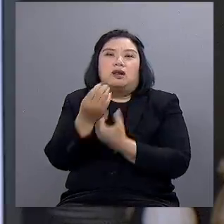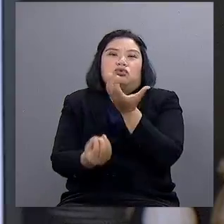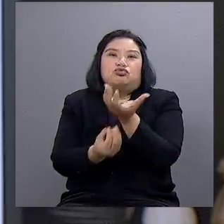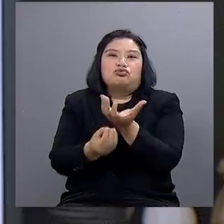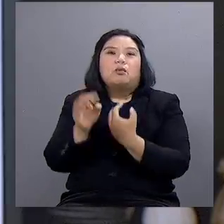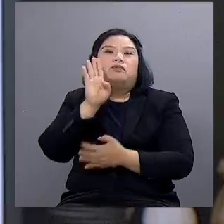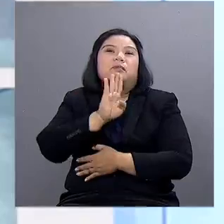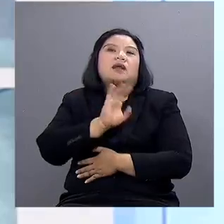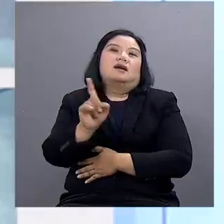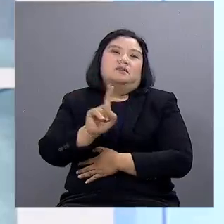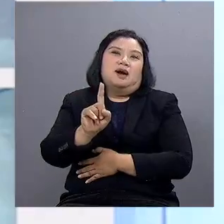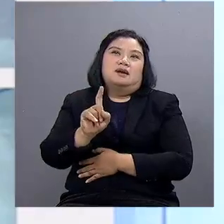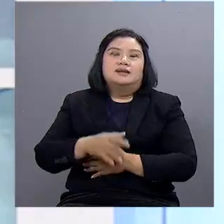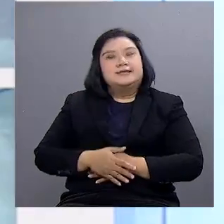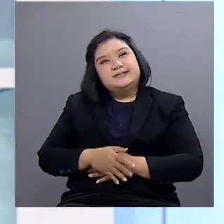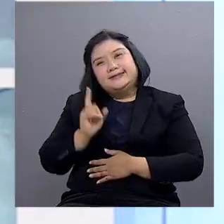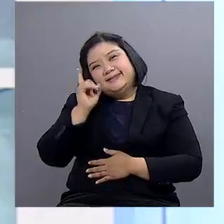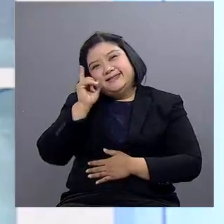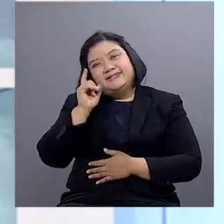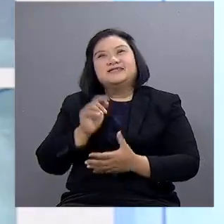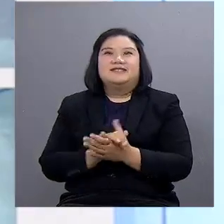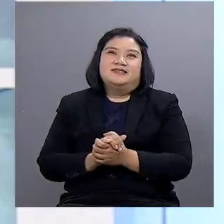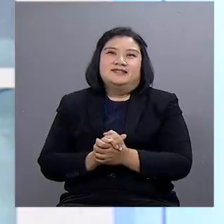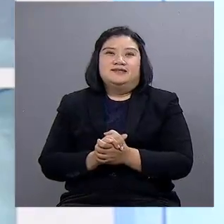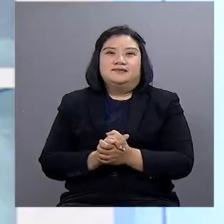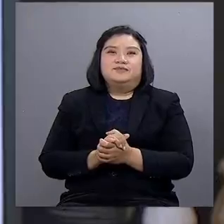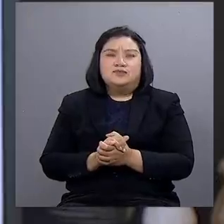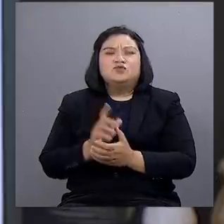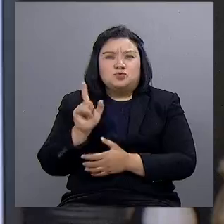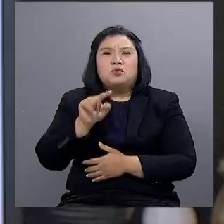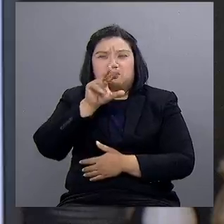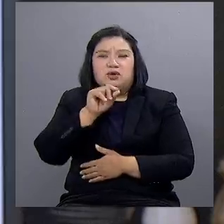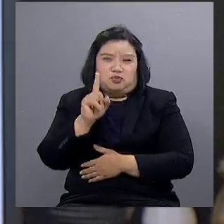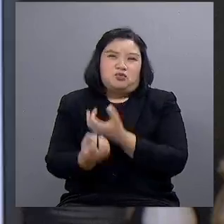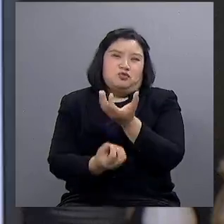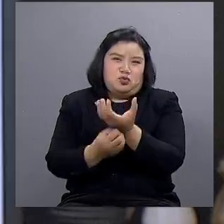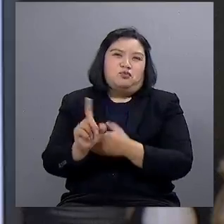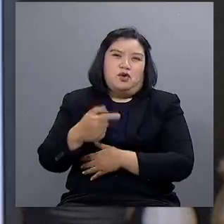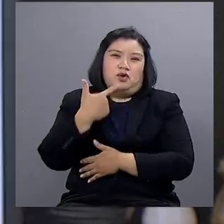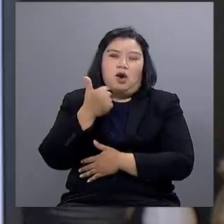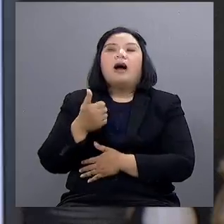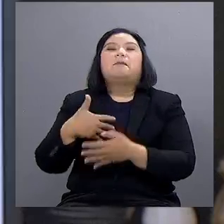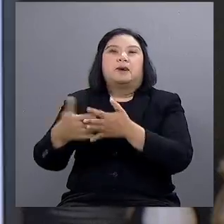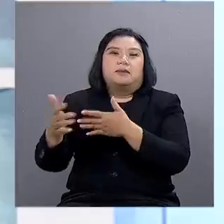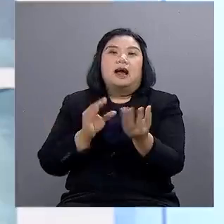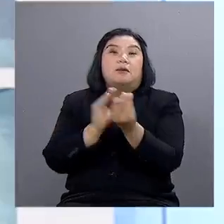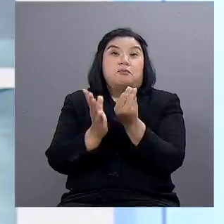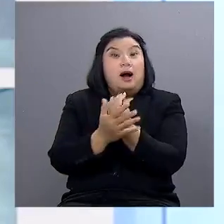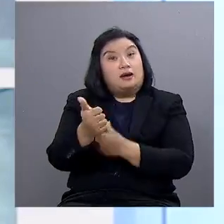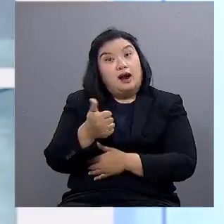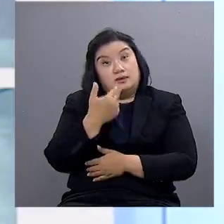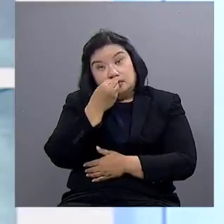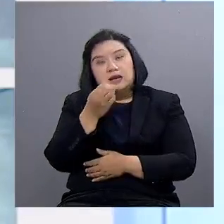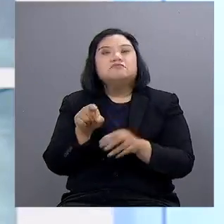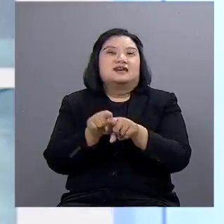กเป็ดรอดชีวิตบ้างได้ไหม ไม่น่านะ ไม่น่านะยังไงก็ต้องเป็นเทศกาลอ่ะไม่เป็นไรไม่เป็นไรกินผักกันดีกว่าถ้ากินเป็ดรู้สึกหดหูใจ เดี๋ยวช่วงนี้ชวนคุณผู้ชม